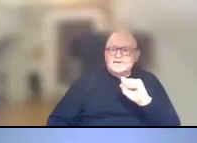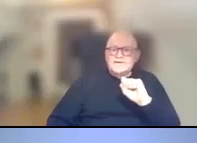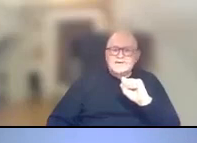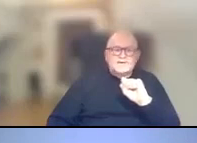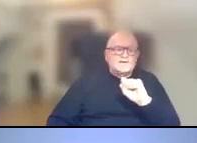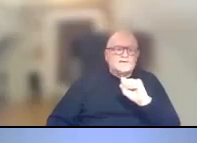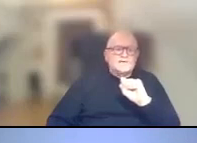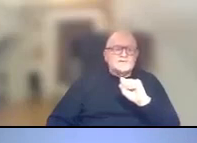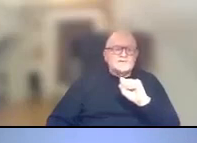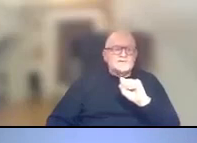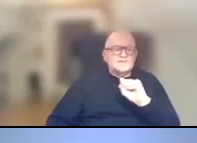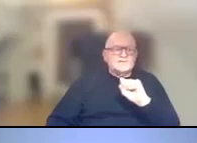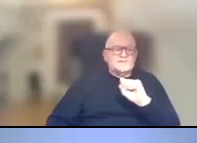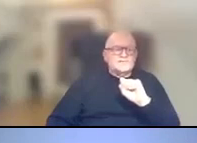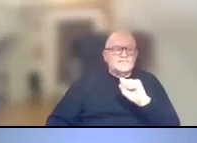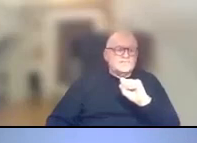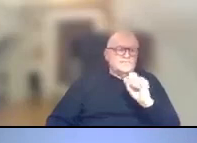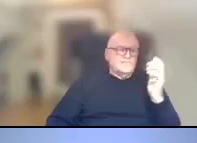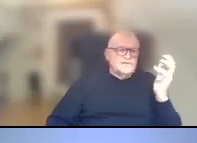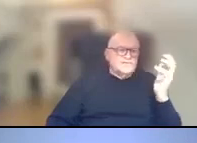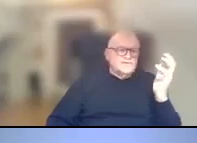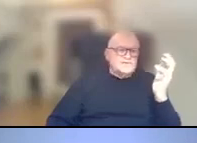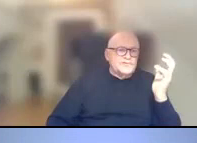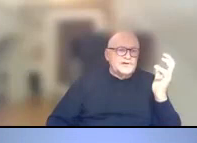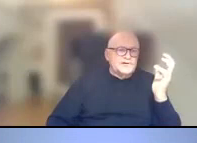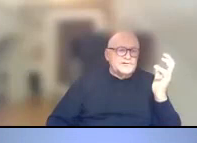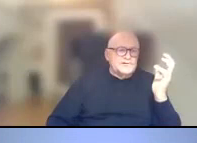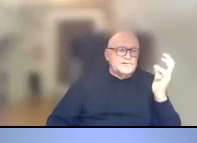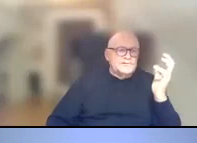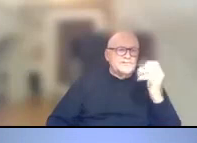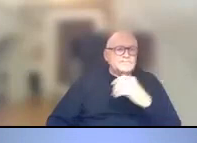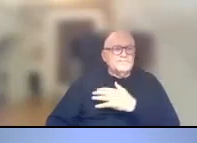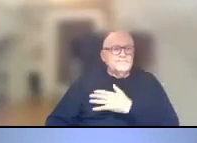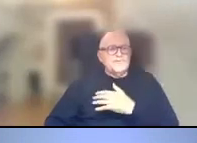Sie sehen hier, dass, wen würde es wundern,